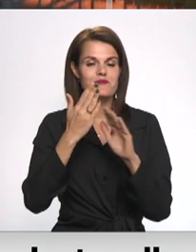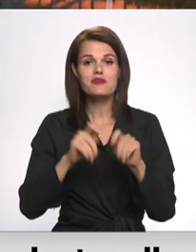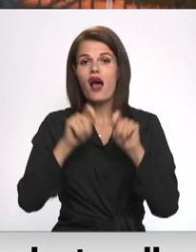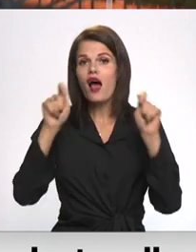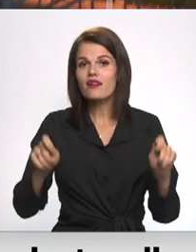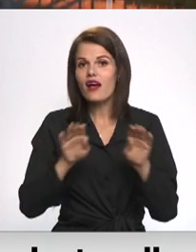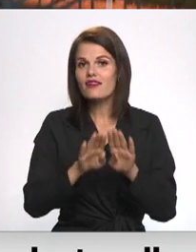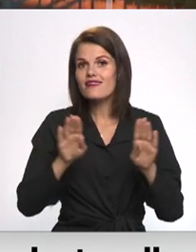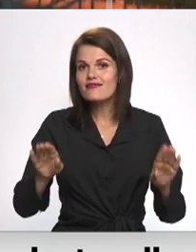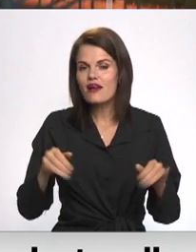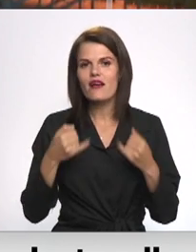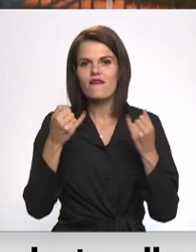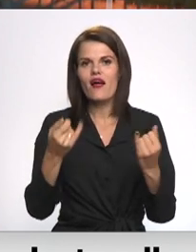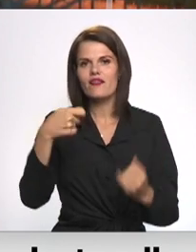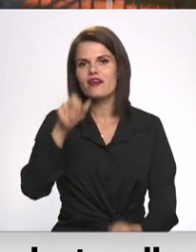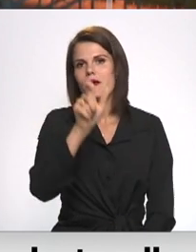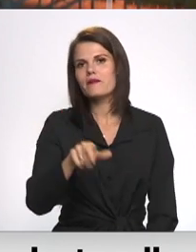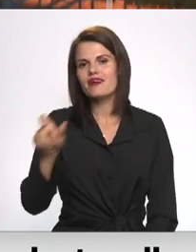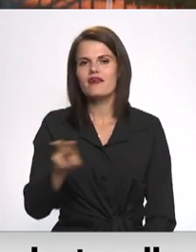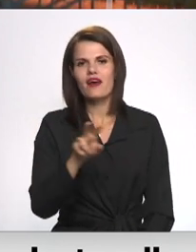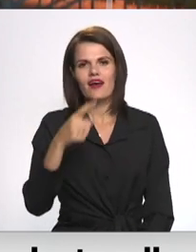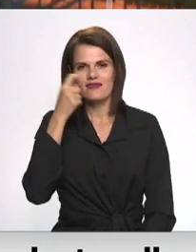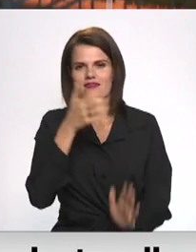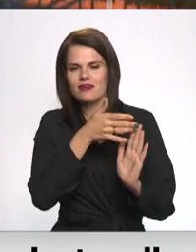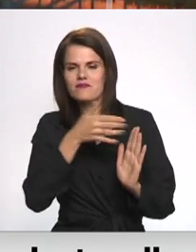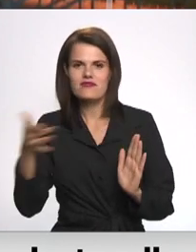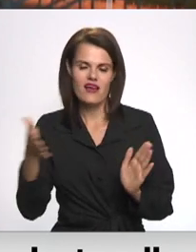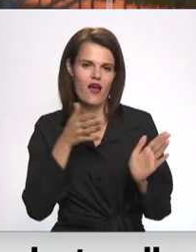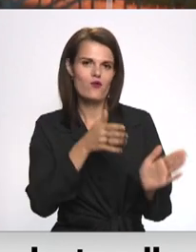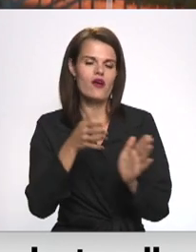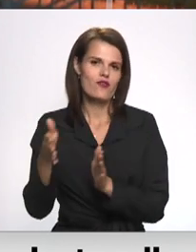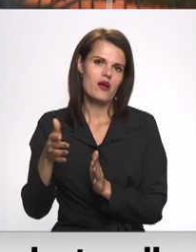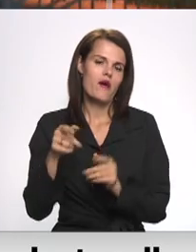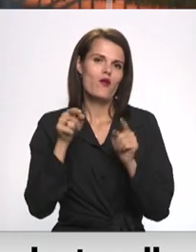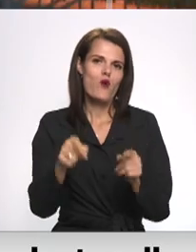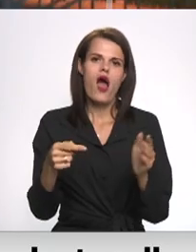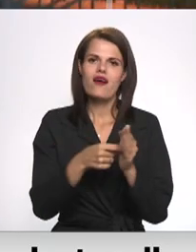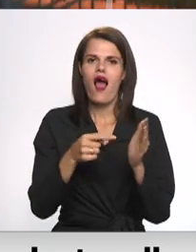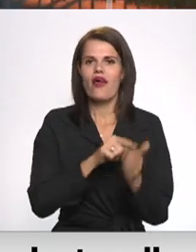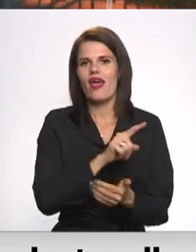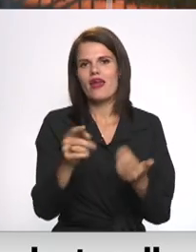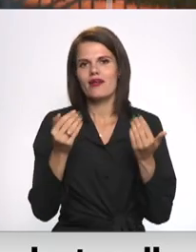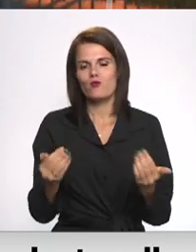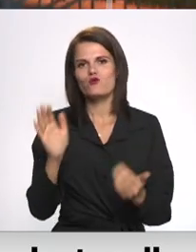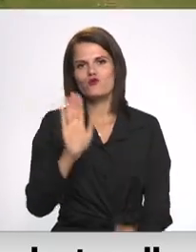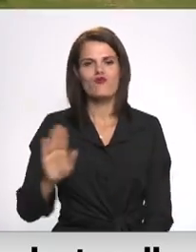kas veltīta prezidentiem, kuri 100 gadu garumā ir ietekmējuši to, kāda ir mūsu valsts. Turpina Madara Līcīte.